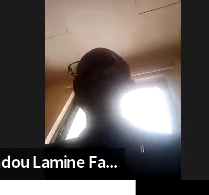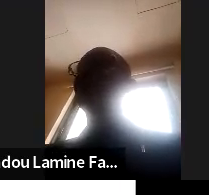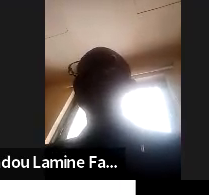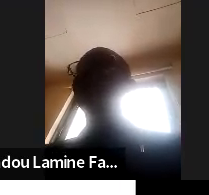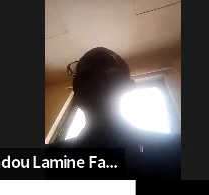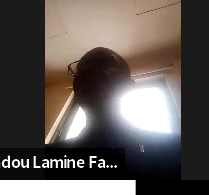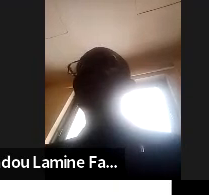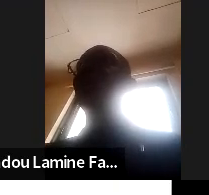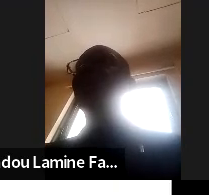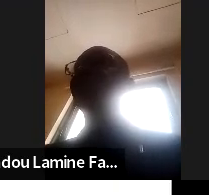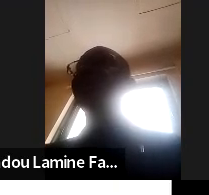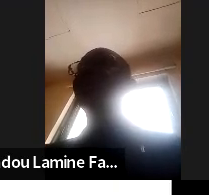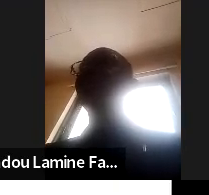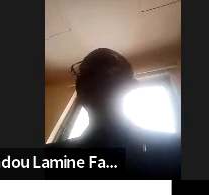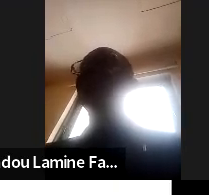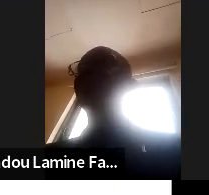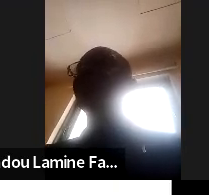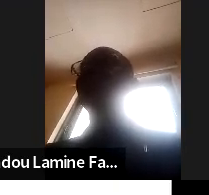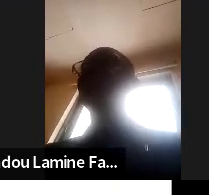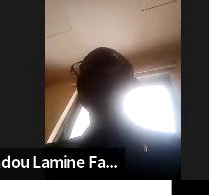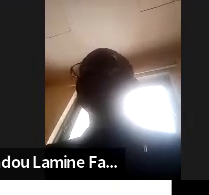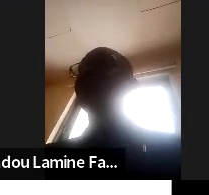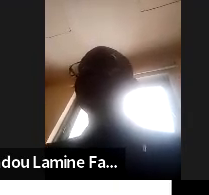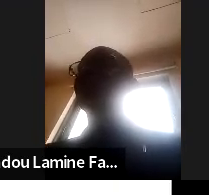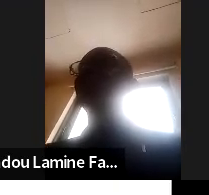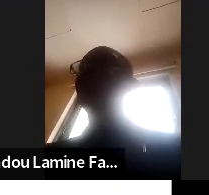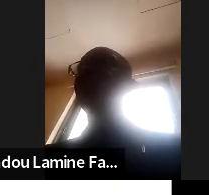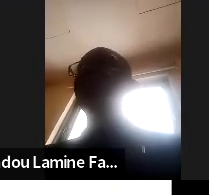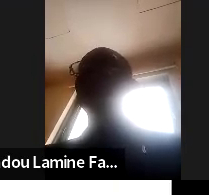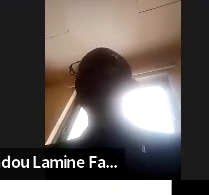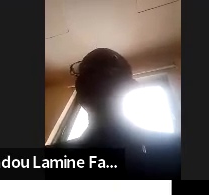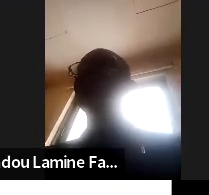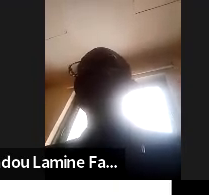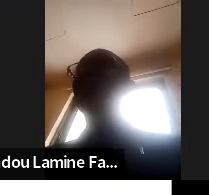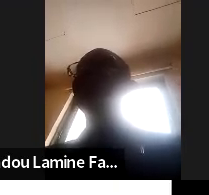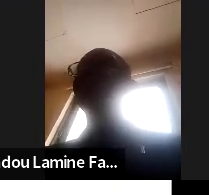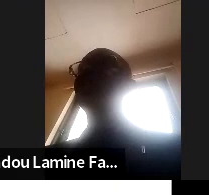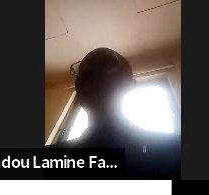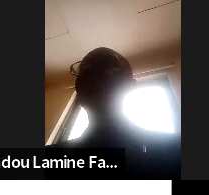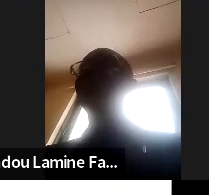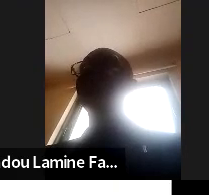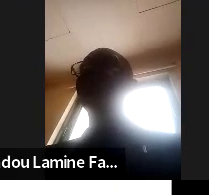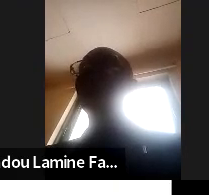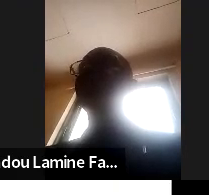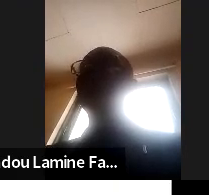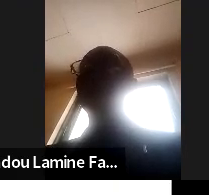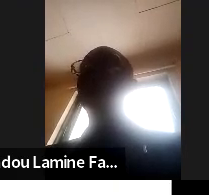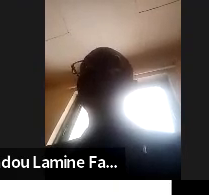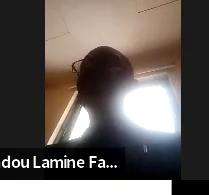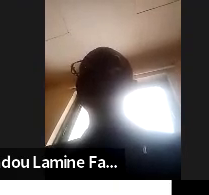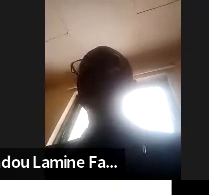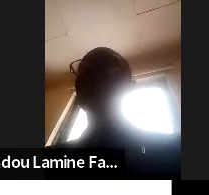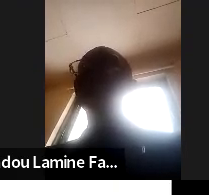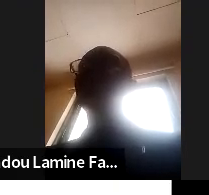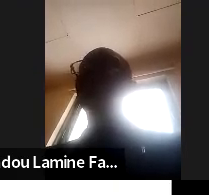réadaptation, des services éducatifs, des services financiers, des services de transport et des services relatifs à l'emploi.